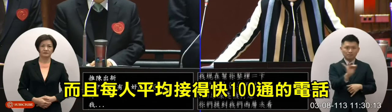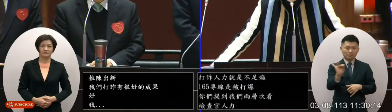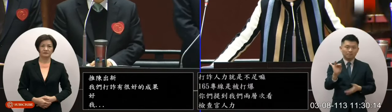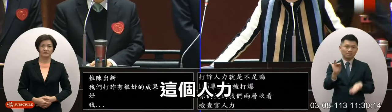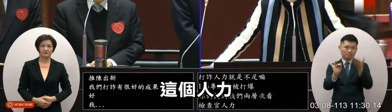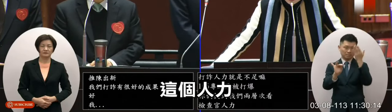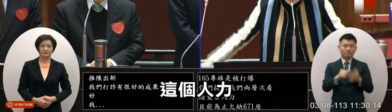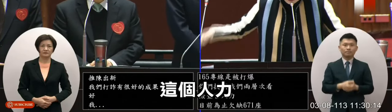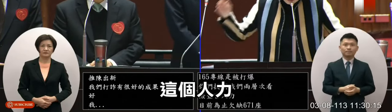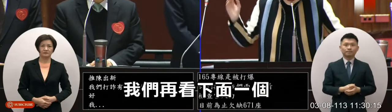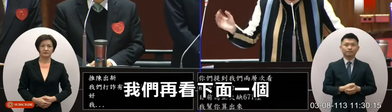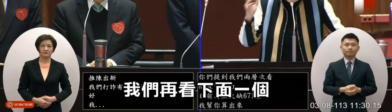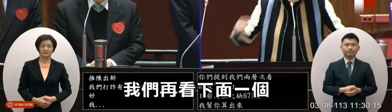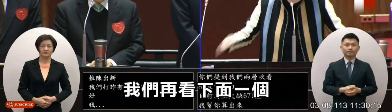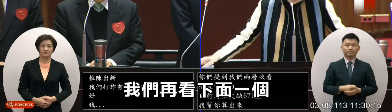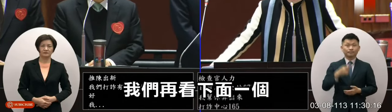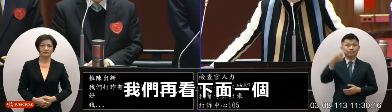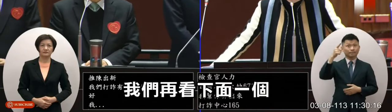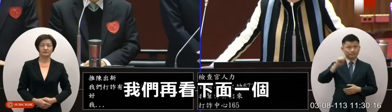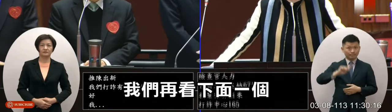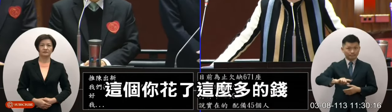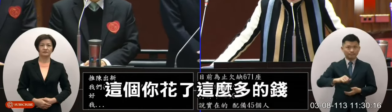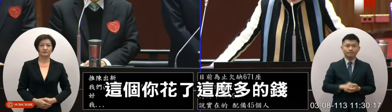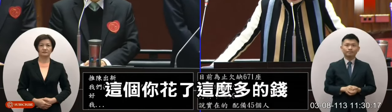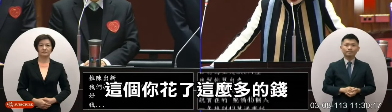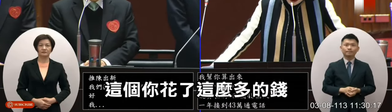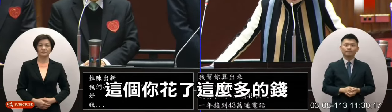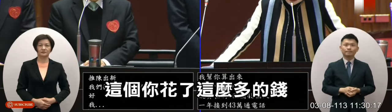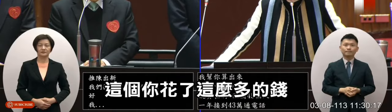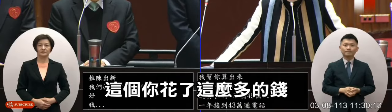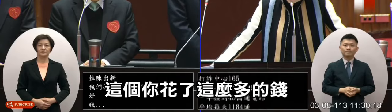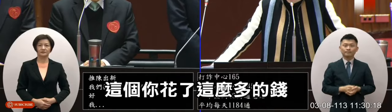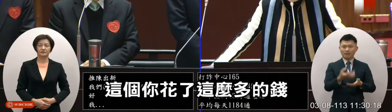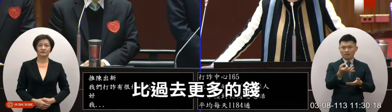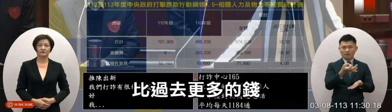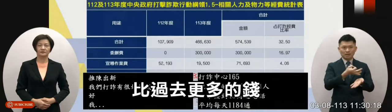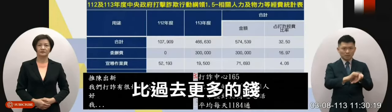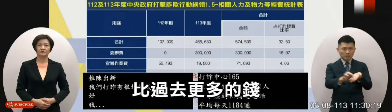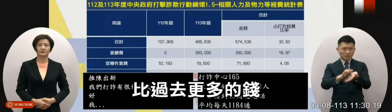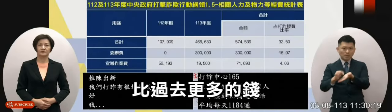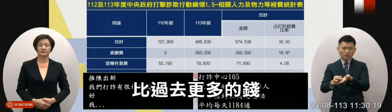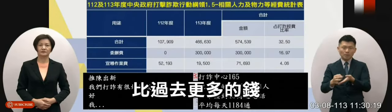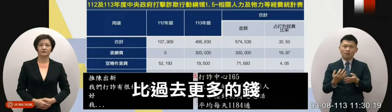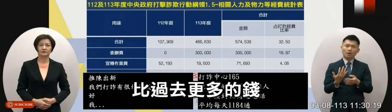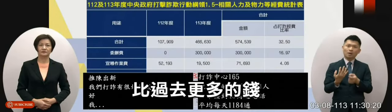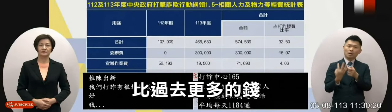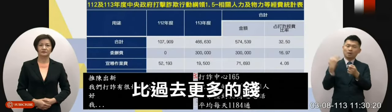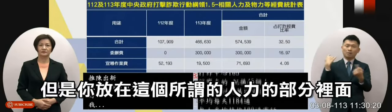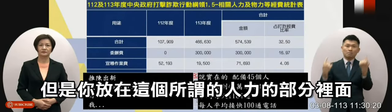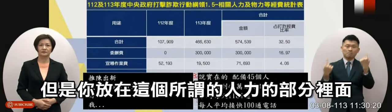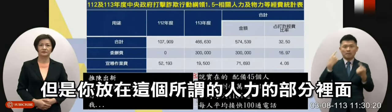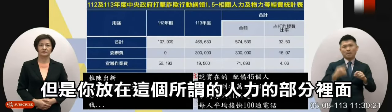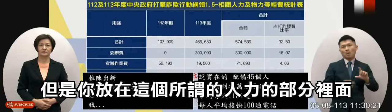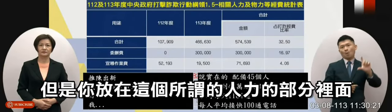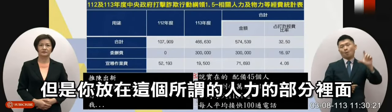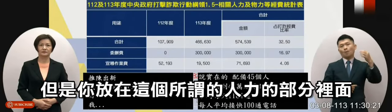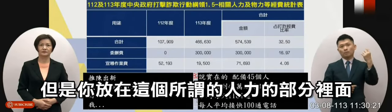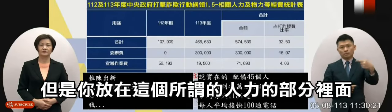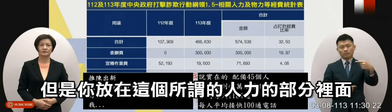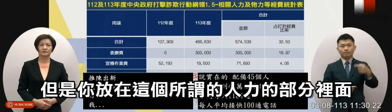话。哎，这个人力，我们再看下面一个。这个你花了这么多的钱，比过去更多的钱，但是呢，你